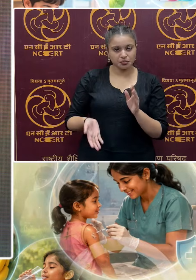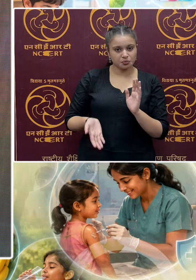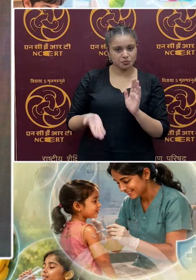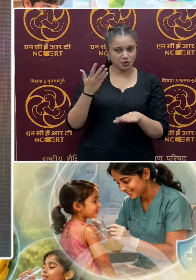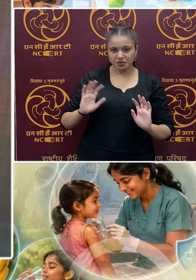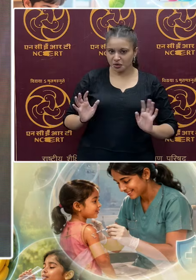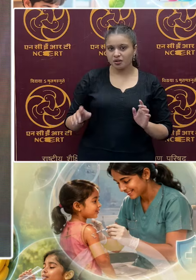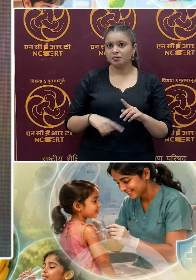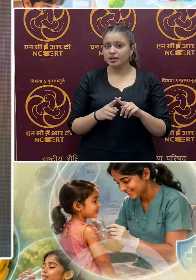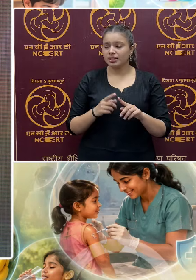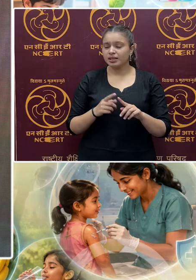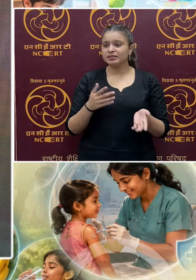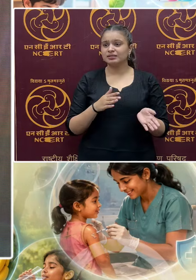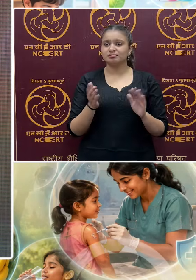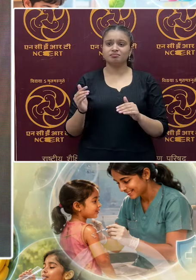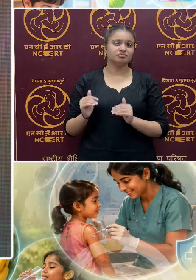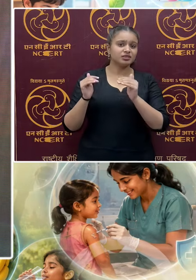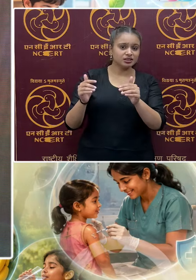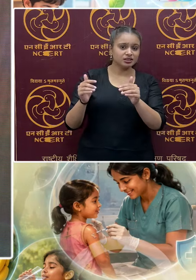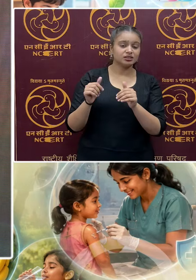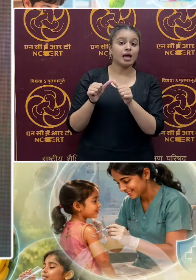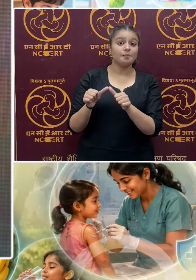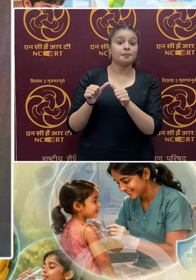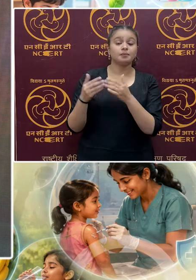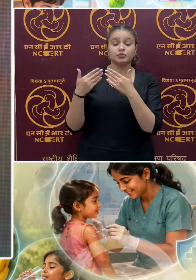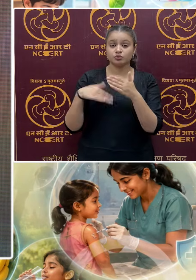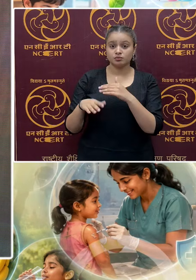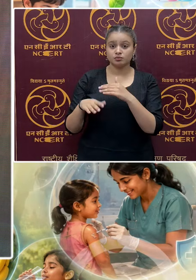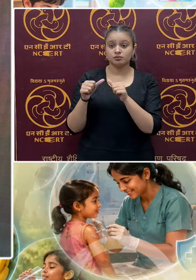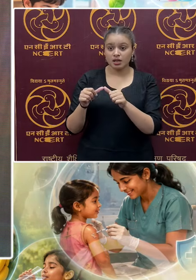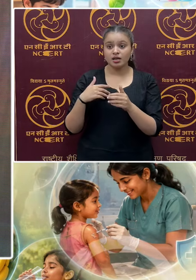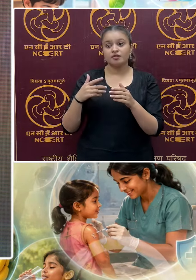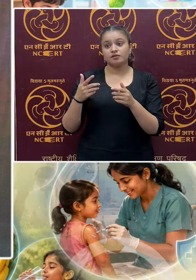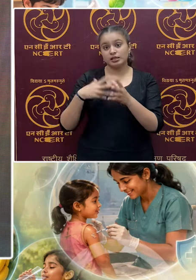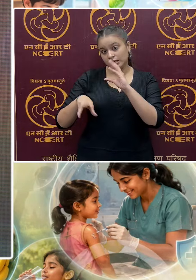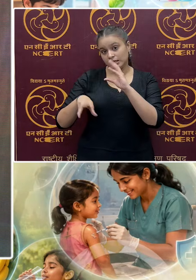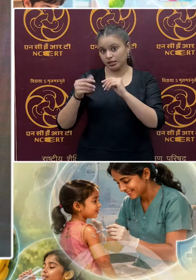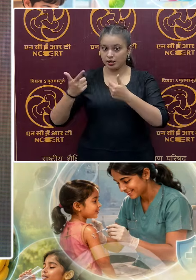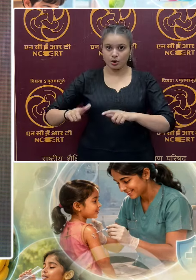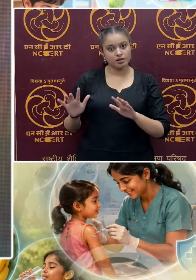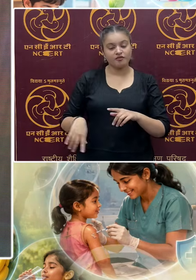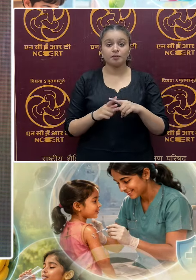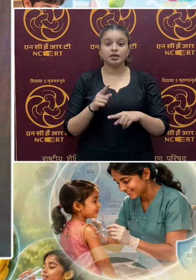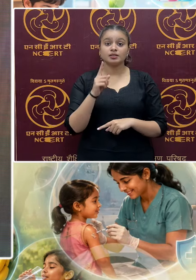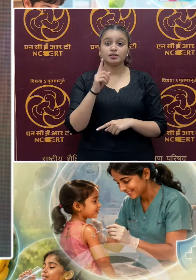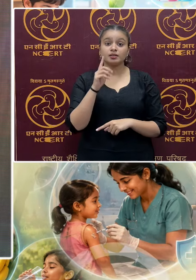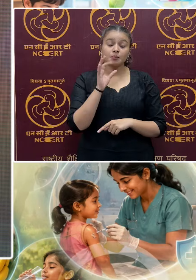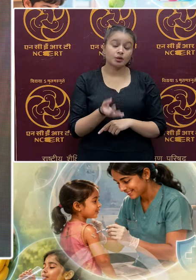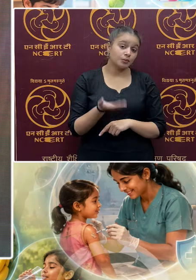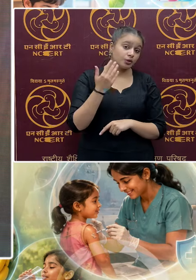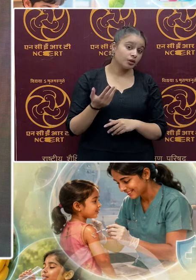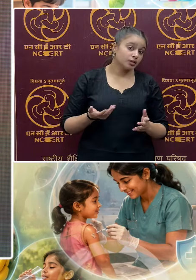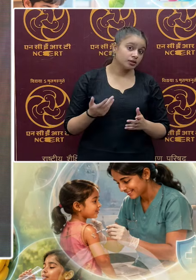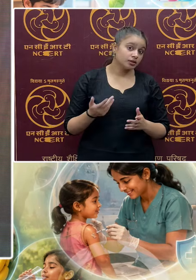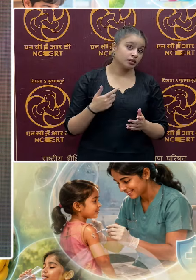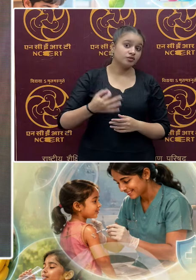हैं. There is increased absenteeism. Loss of learning तो है ही है, and the most important thing about NCDs is